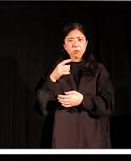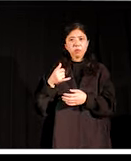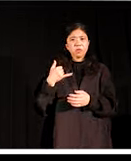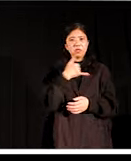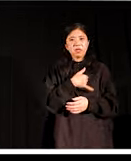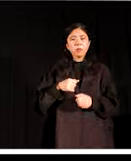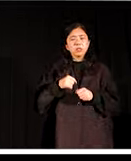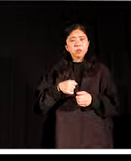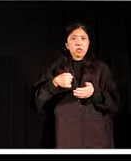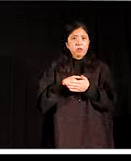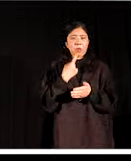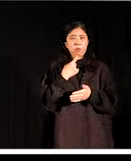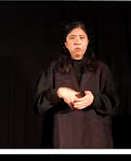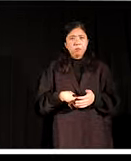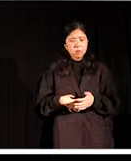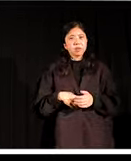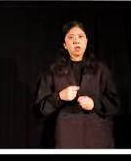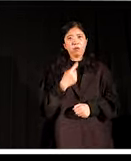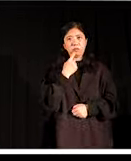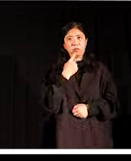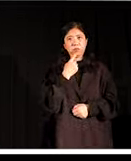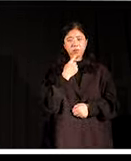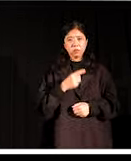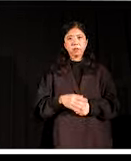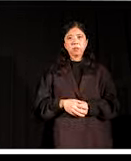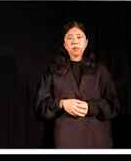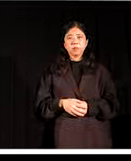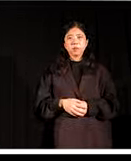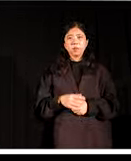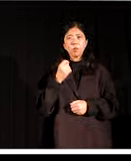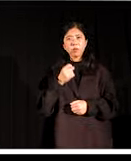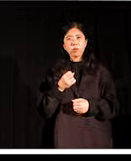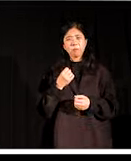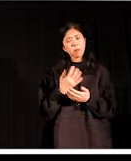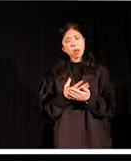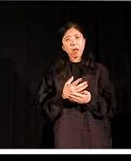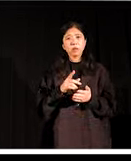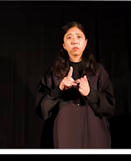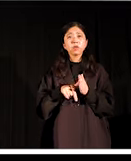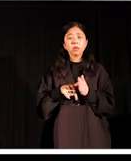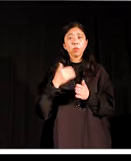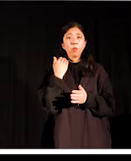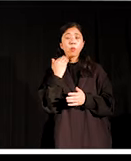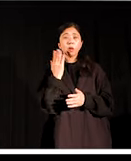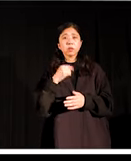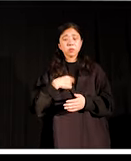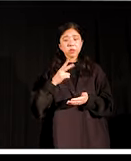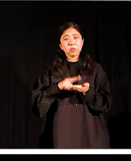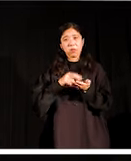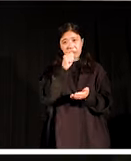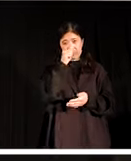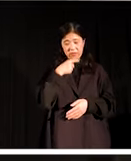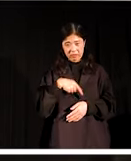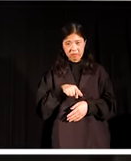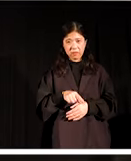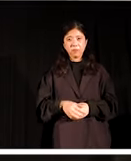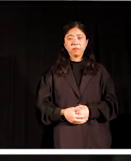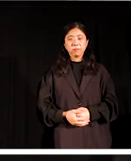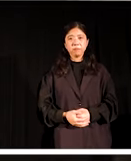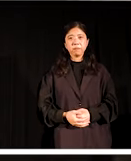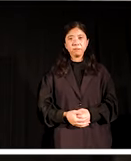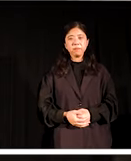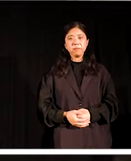自分で決めるっていう風に覚悟を決めると本当にあの例えうまくいかなくなったとしてもあのあまり後悔しないなっていう風に感じてい